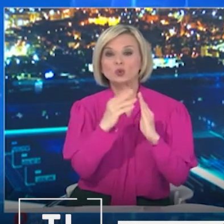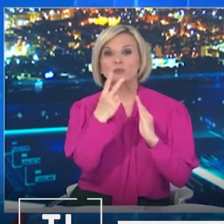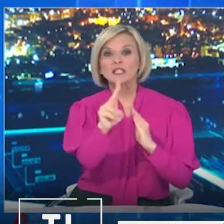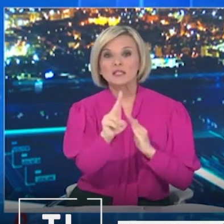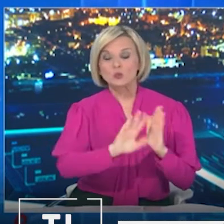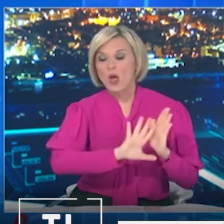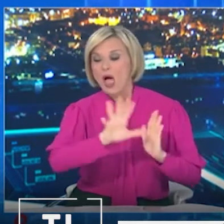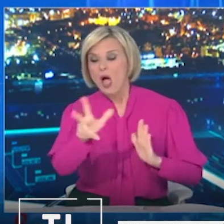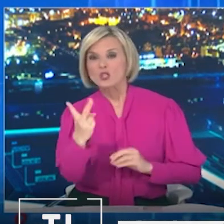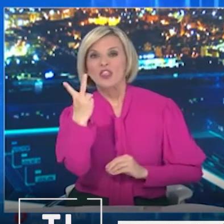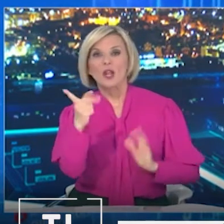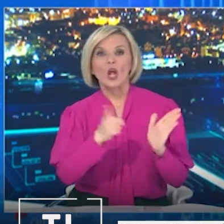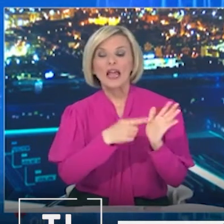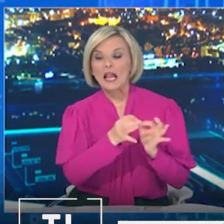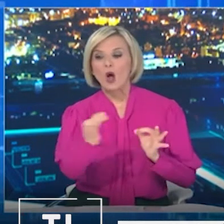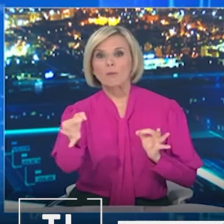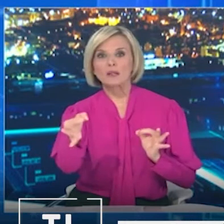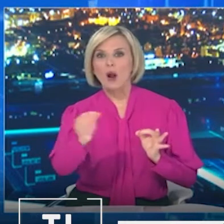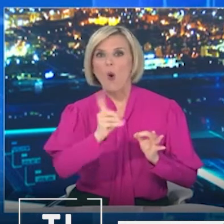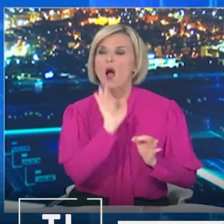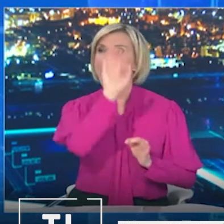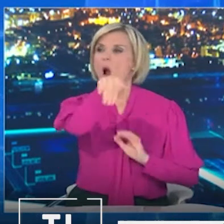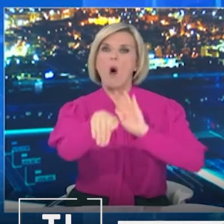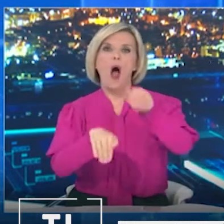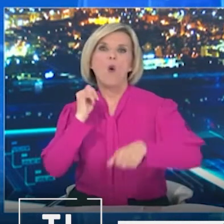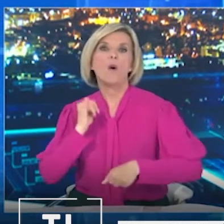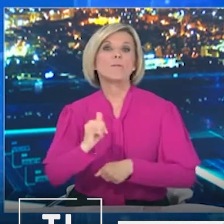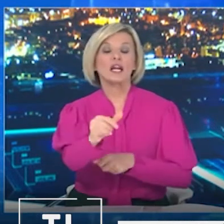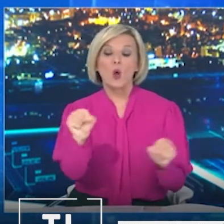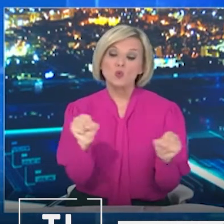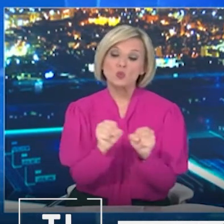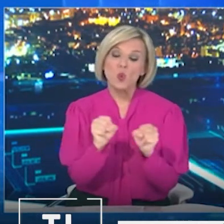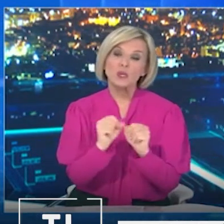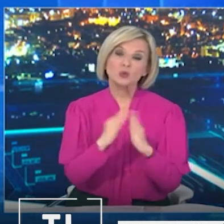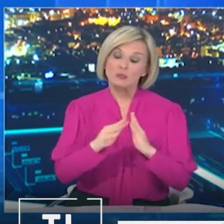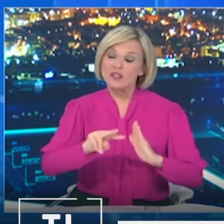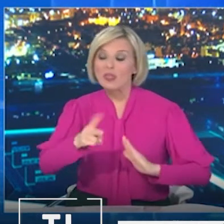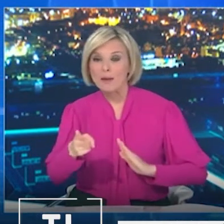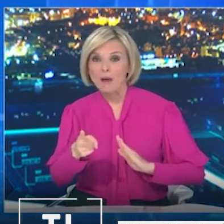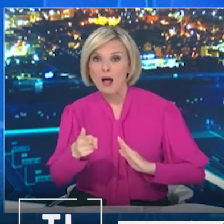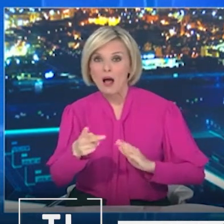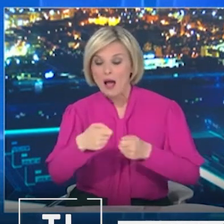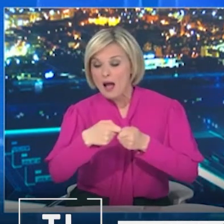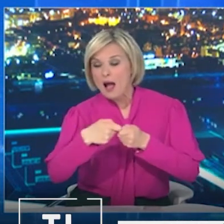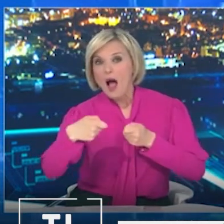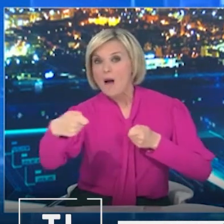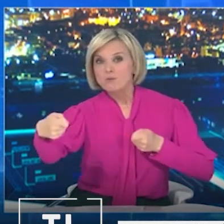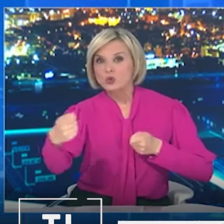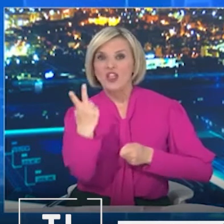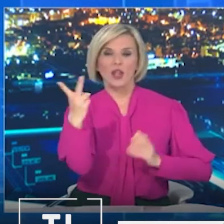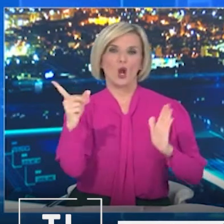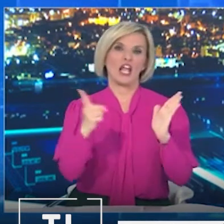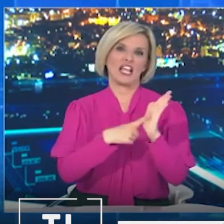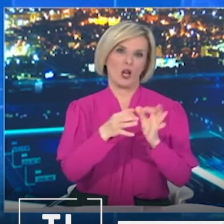απόσταση έως 2 χιλιόμετρα από τον τόπο κατοικίας. Ως προς το SMS 6 τώρα, που αφορά σωματική άσκηση σε εξωτερικό χώρο